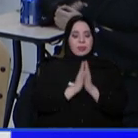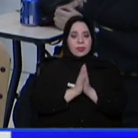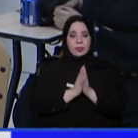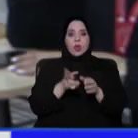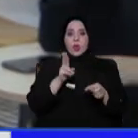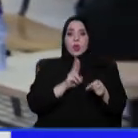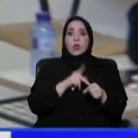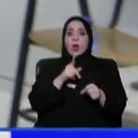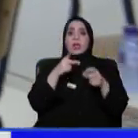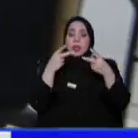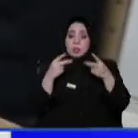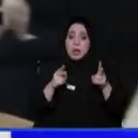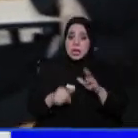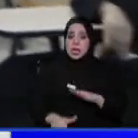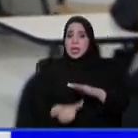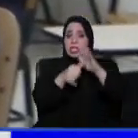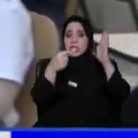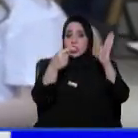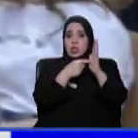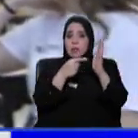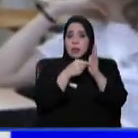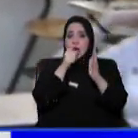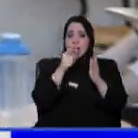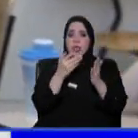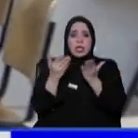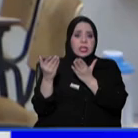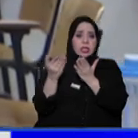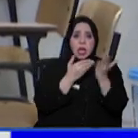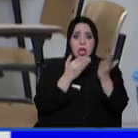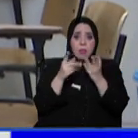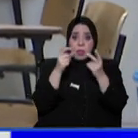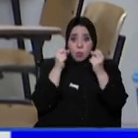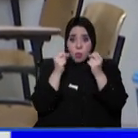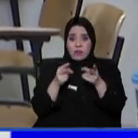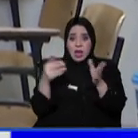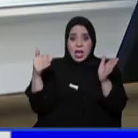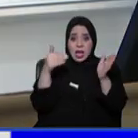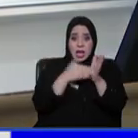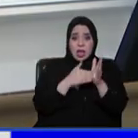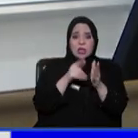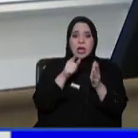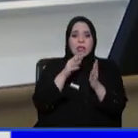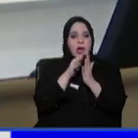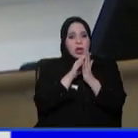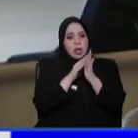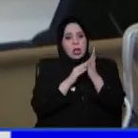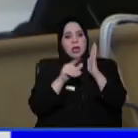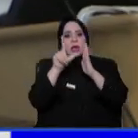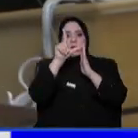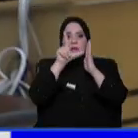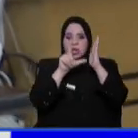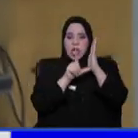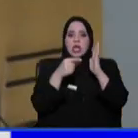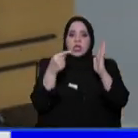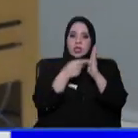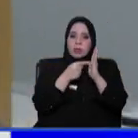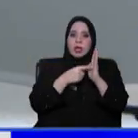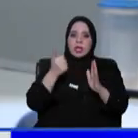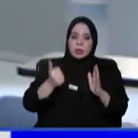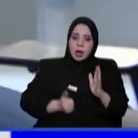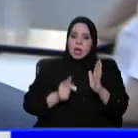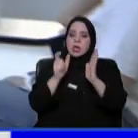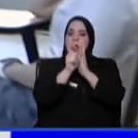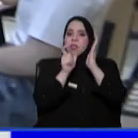معدلاتهم في ثانويه العامه ودعا رئيس الجامعه الطلبه المقبولين مؤخرا الى قراءه ما تتضمنه